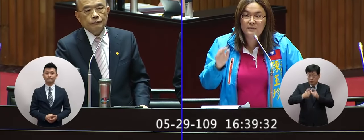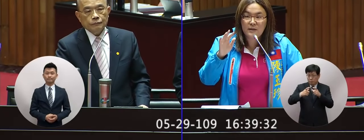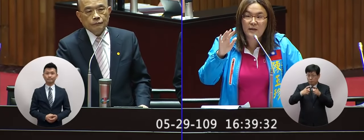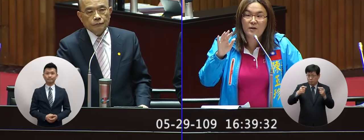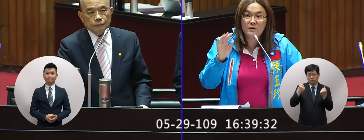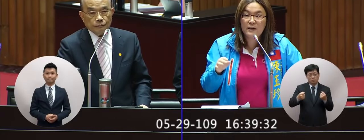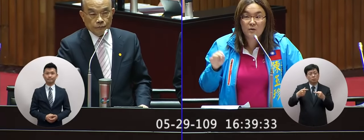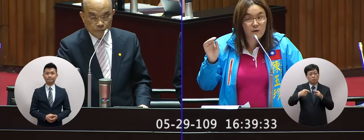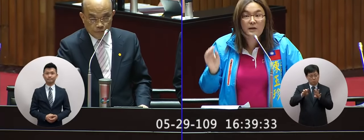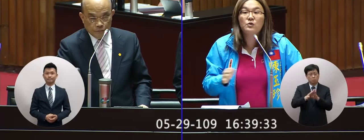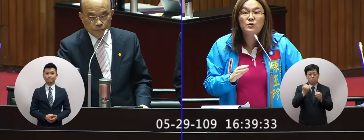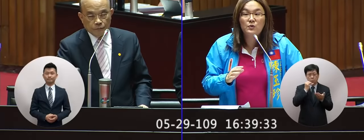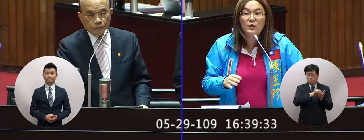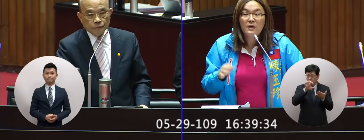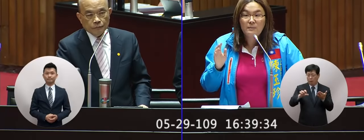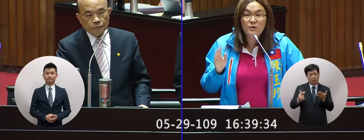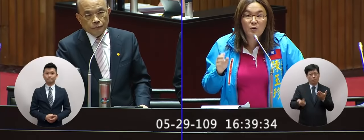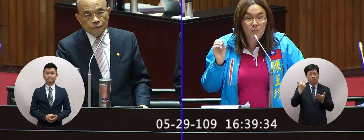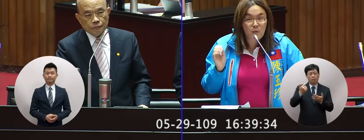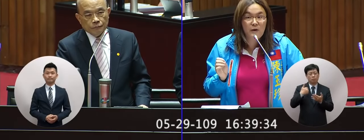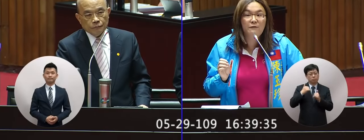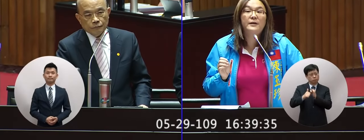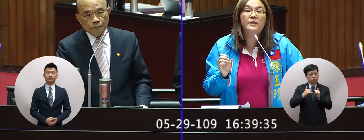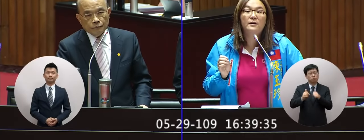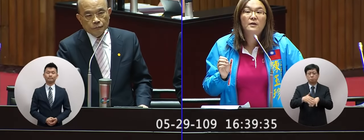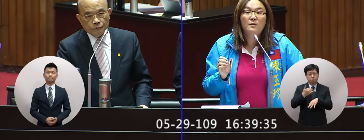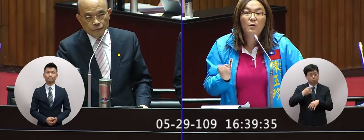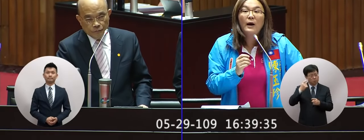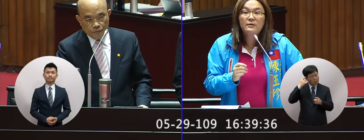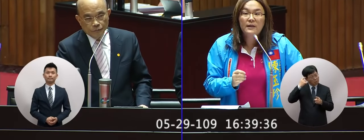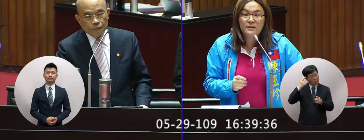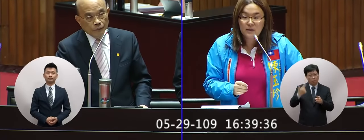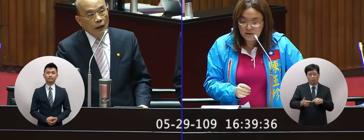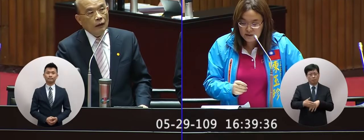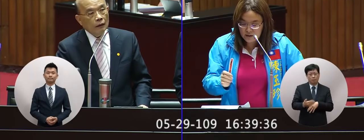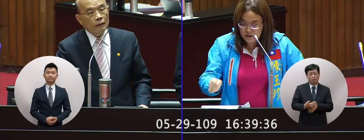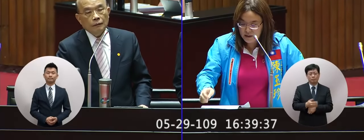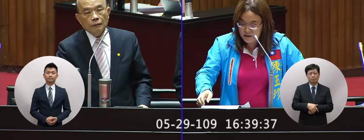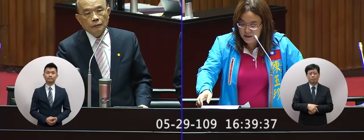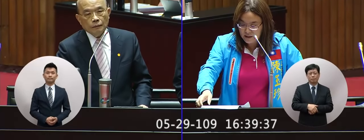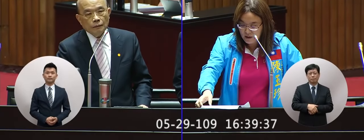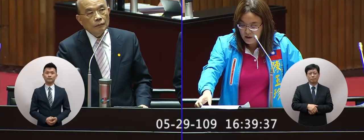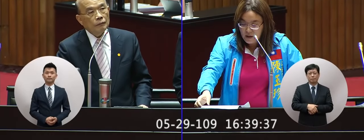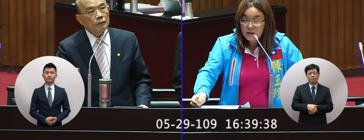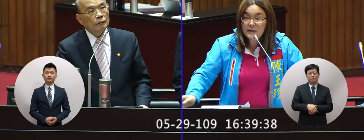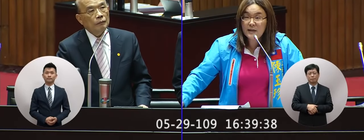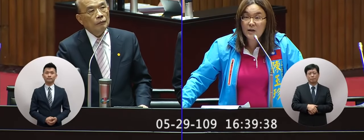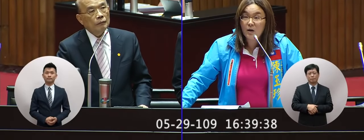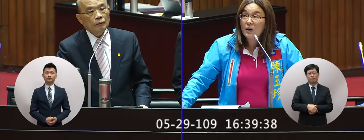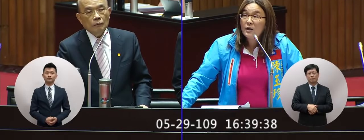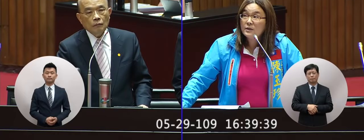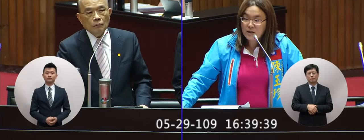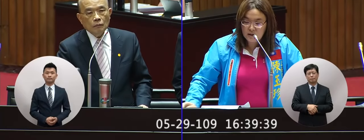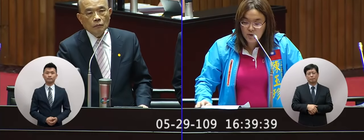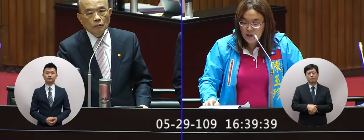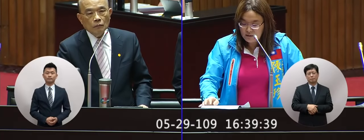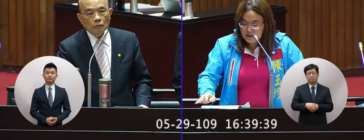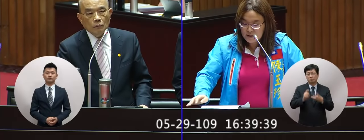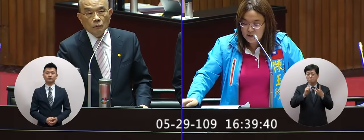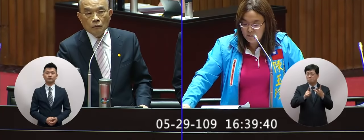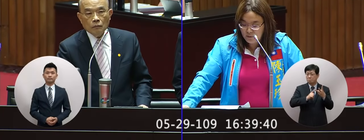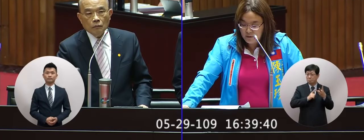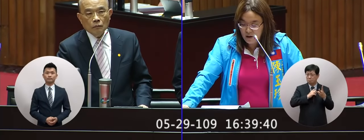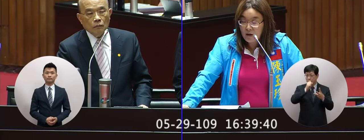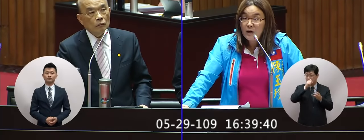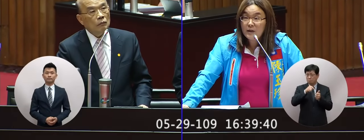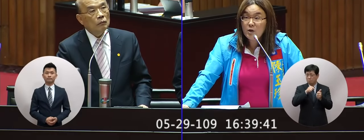实上在金门也可以用，这样非常迅速，民众又不会反应不好，这样子哈，这个跟您建议的哈。第三个哈，这个您说好